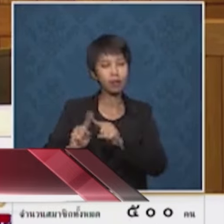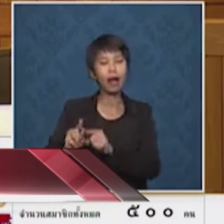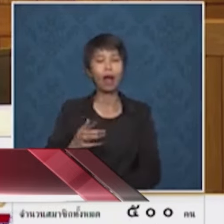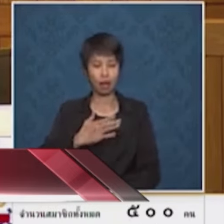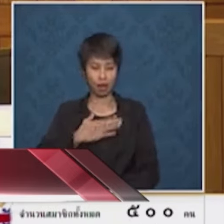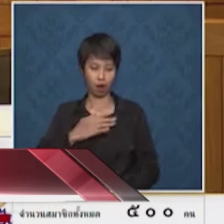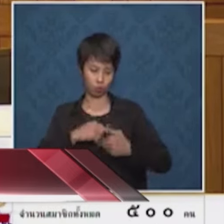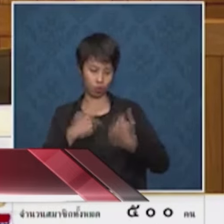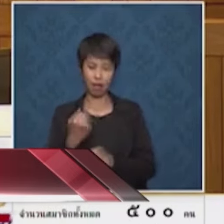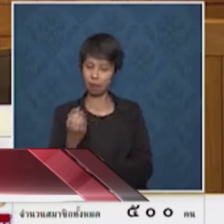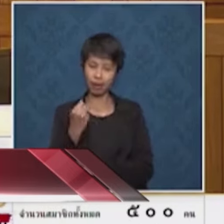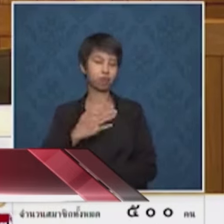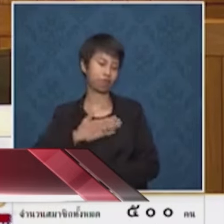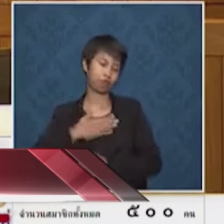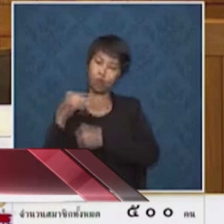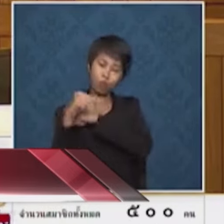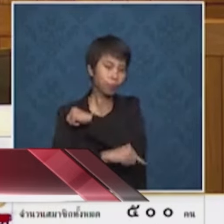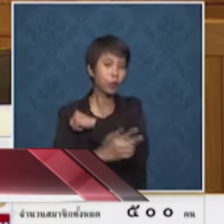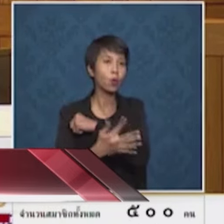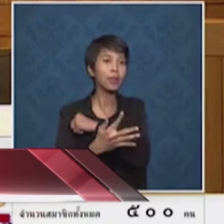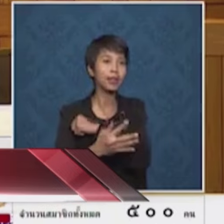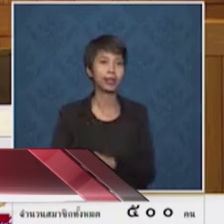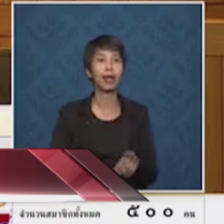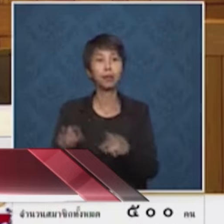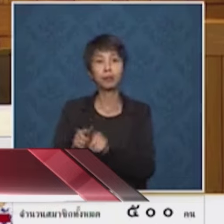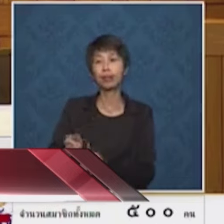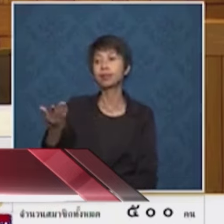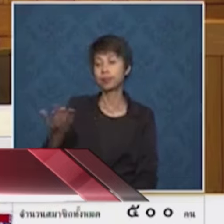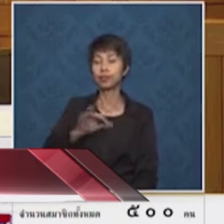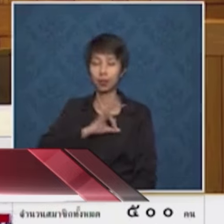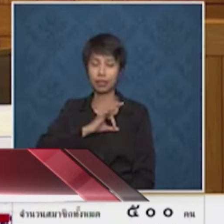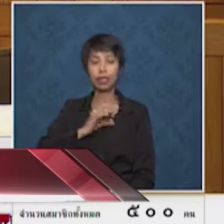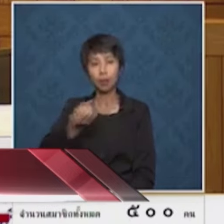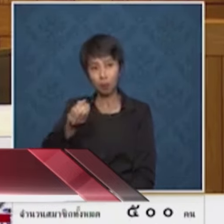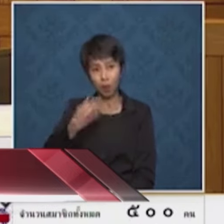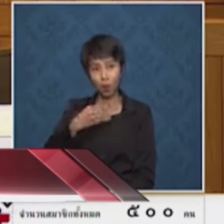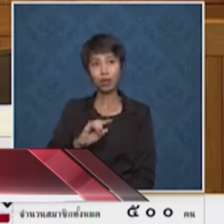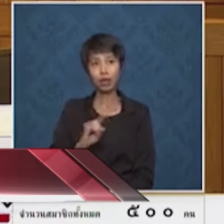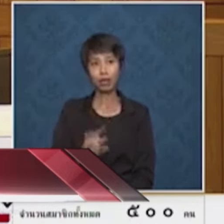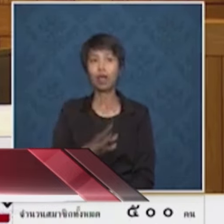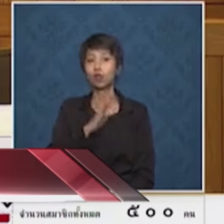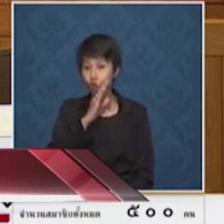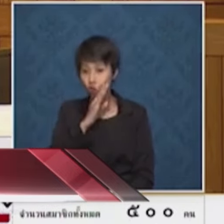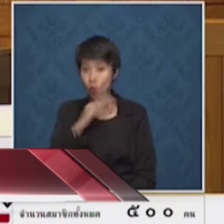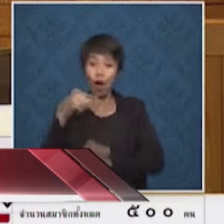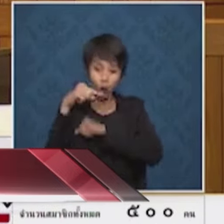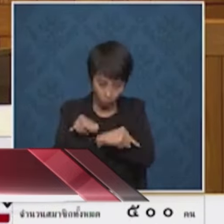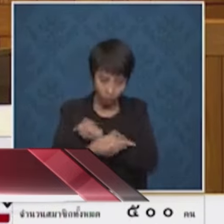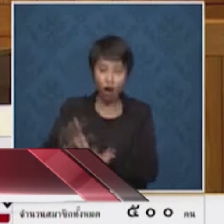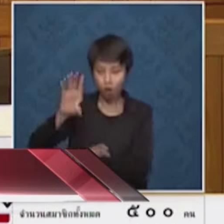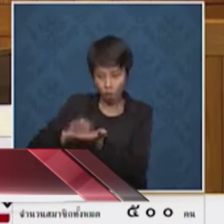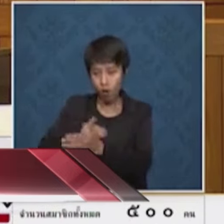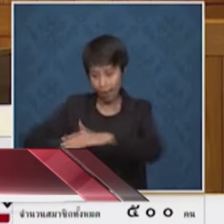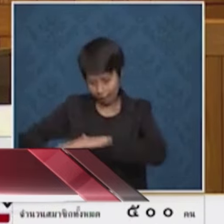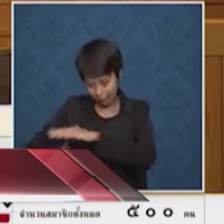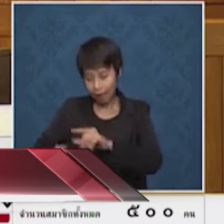เรามั่นใจว่าเราไม่มีนะครับถ้ามีก็อย่างที่เมื่อกี้ท่านสมาชิกผู้ทรงเกตบอกแล้วว่าก็นำข้อมูลมานำหลักฐานมานะครับ